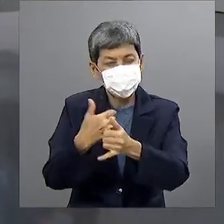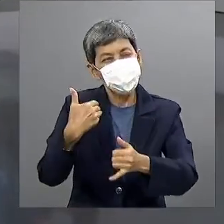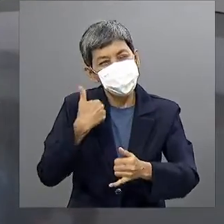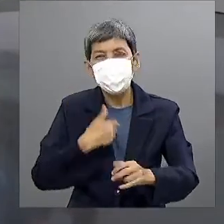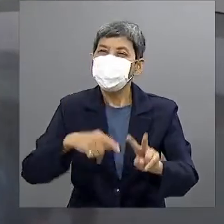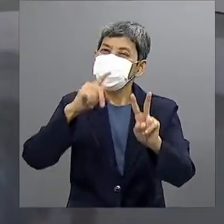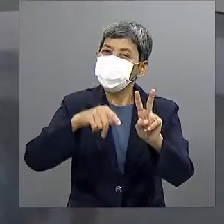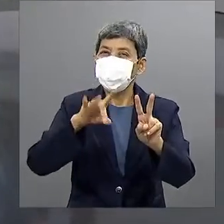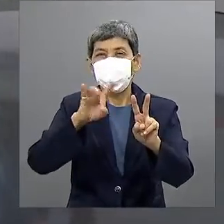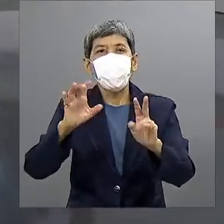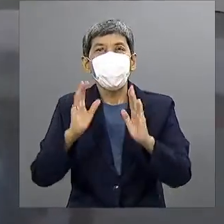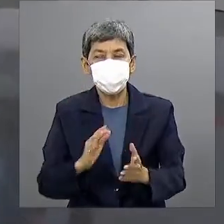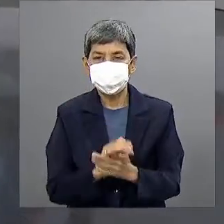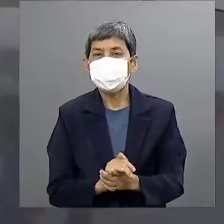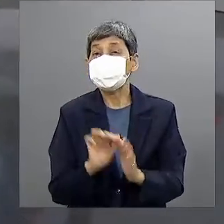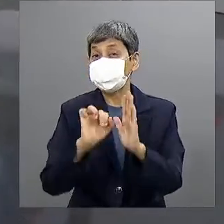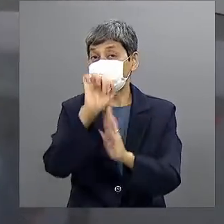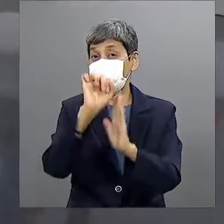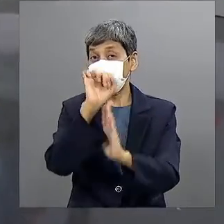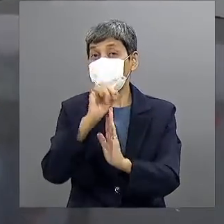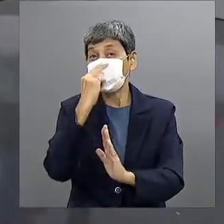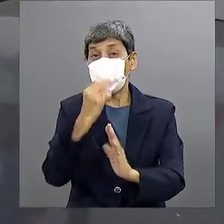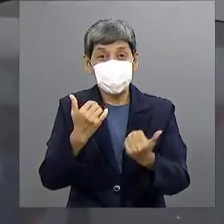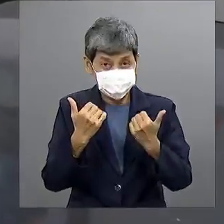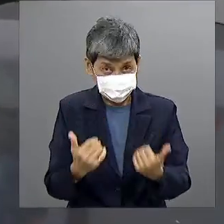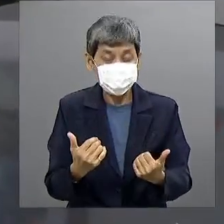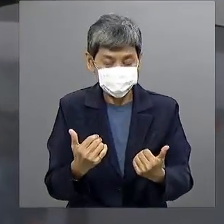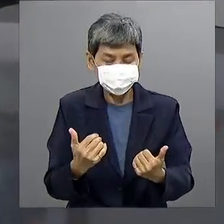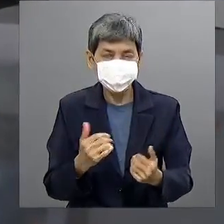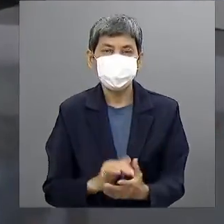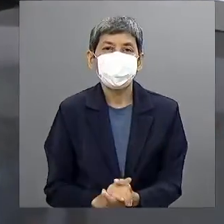นี่ก็คือบรรยากาศแล้วก็สถานการณ์ล่าสุดที่จังหวัดเชียงใหม่ครับ ค่ะขอบคุณคุณโกวิทค่ะ